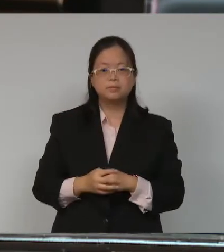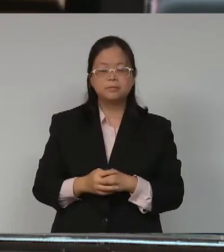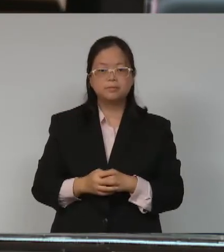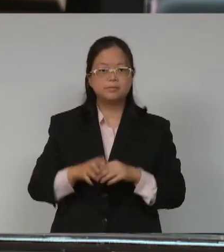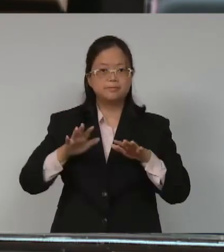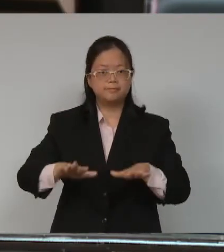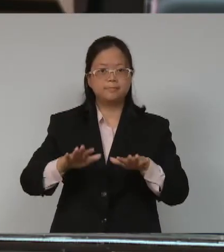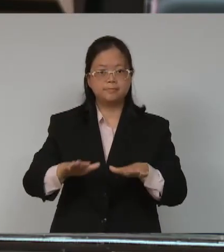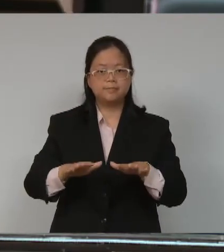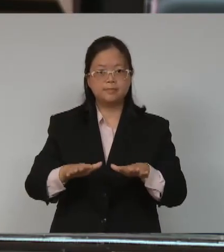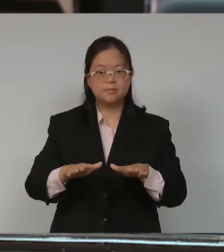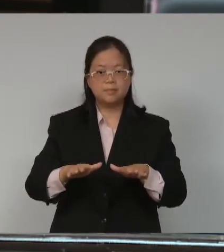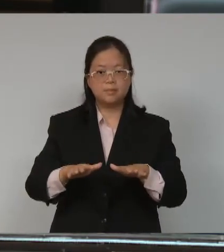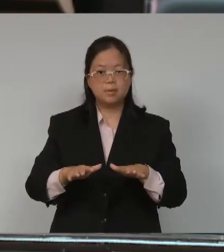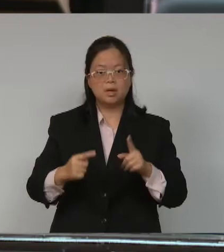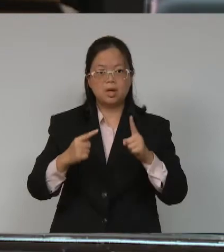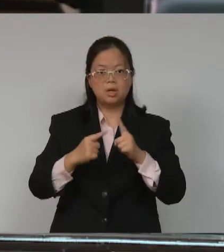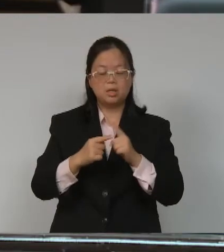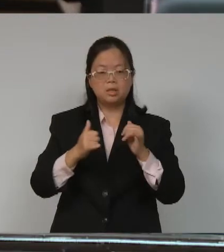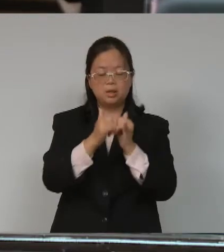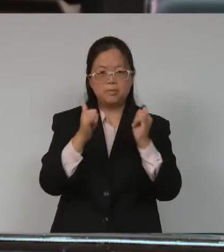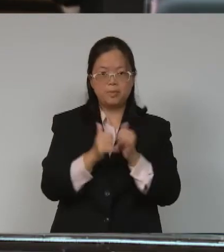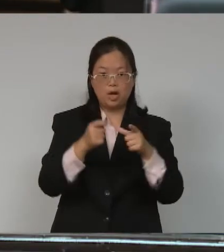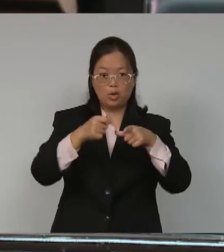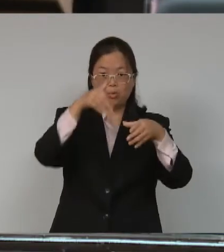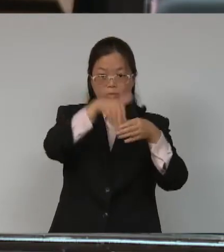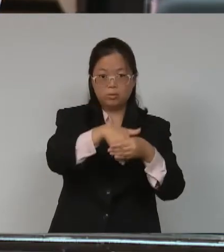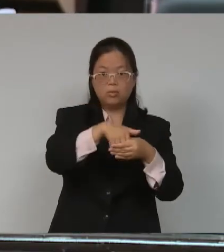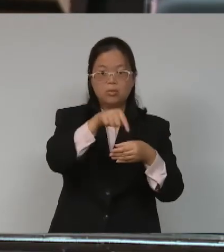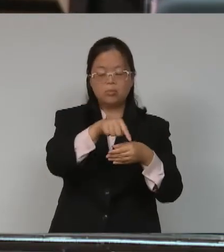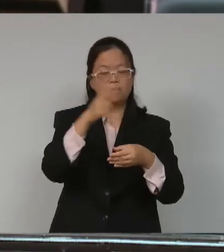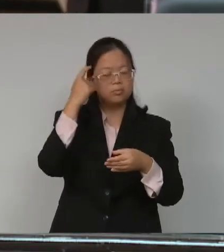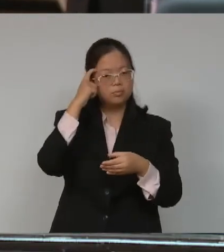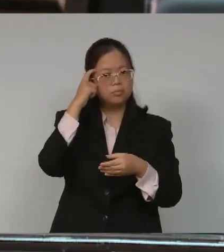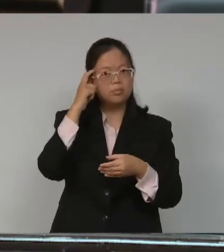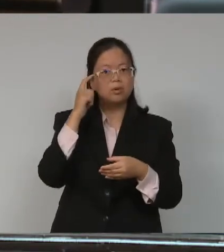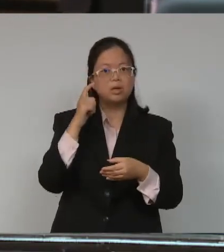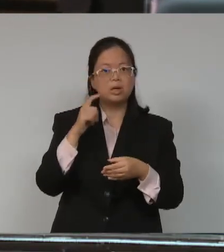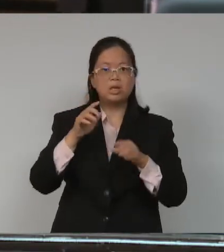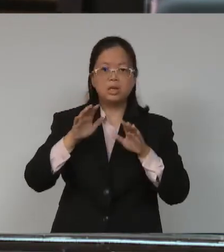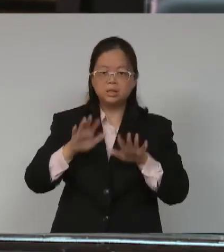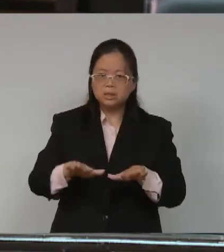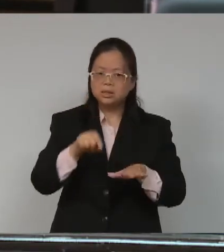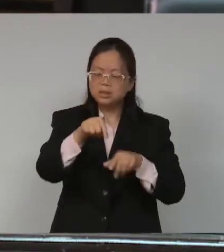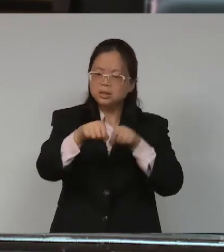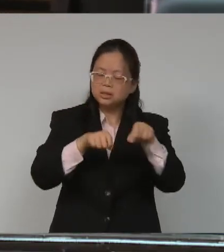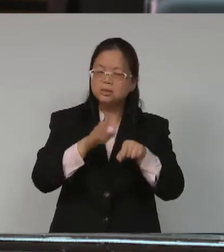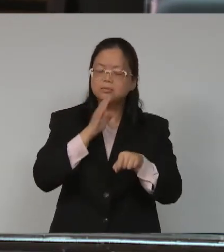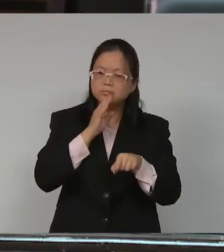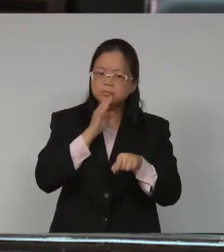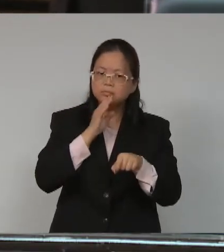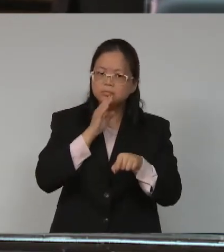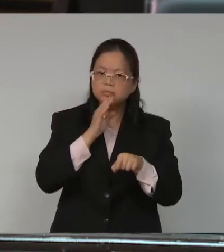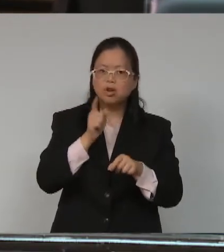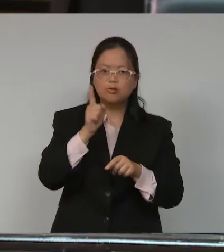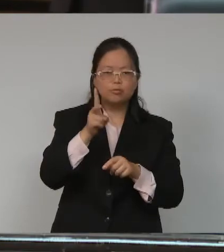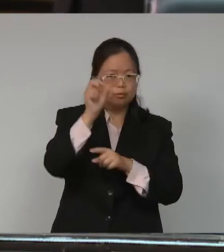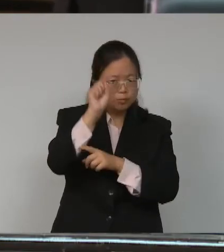是要由人民公投的立场来看呢，那本案到底是复决还是创制呢？我个人